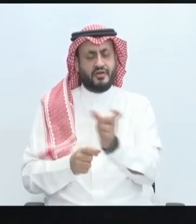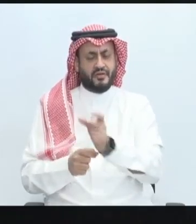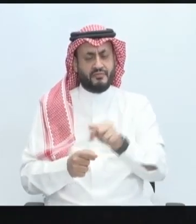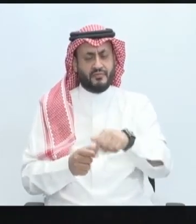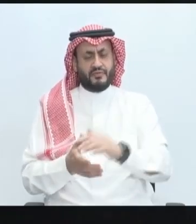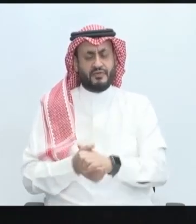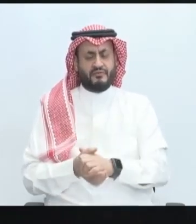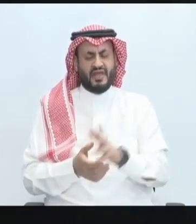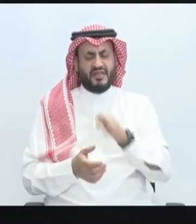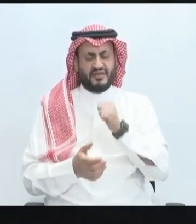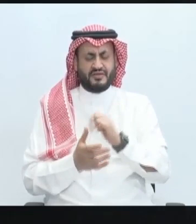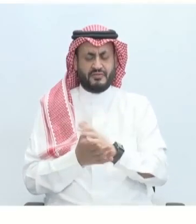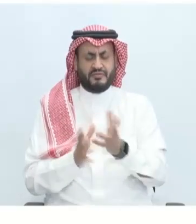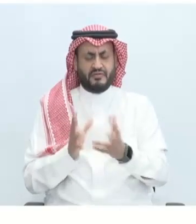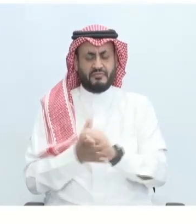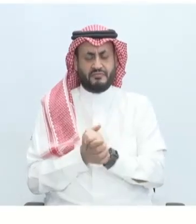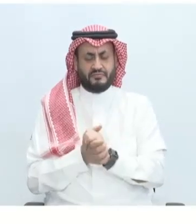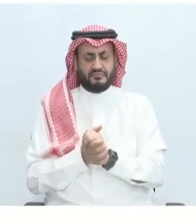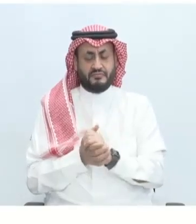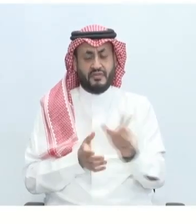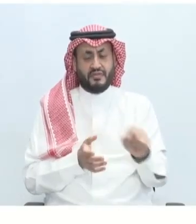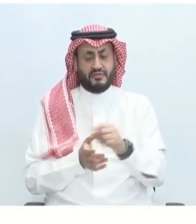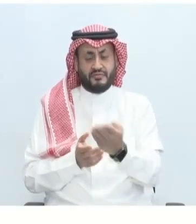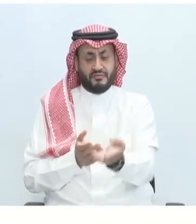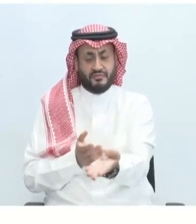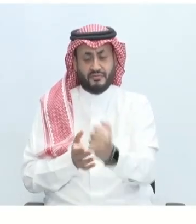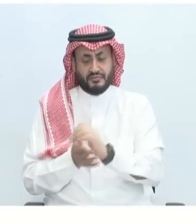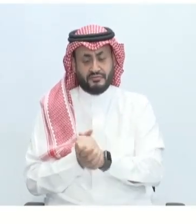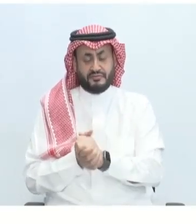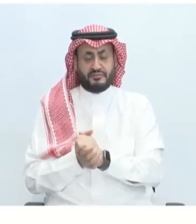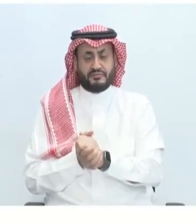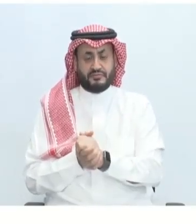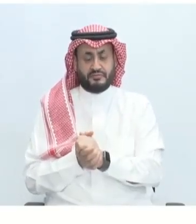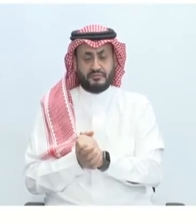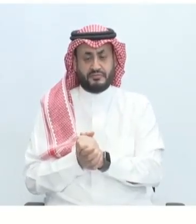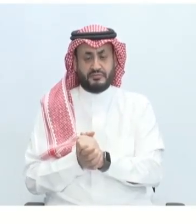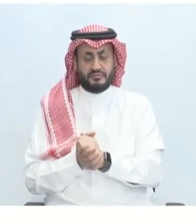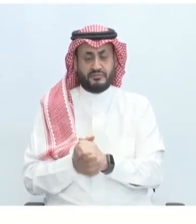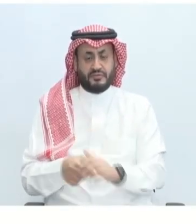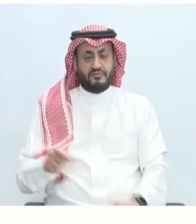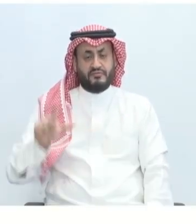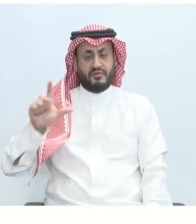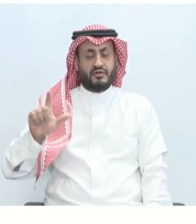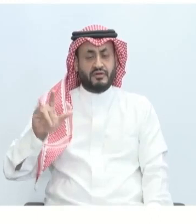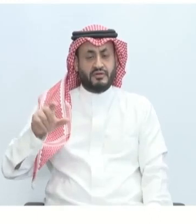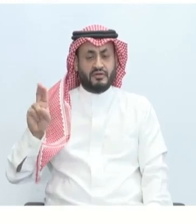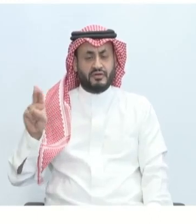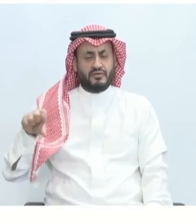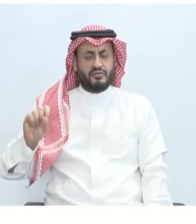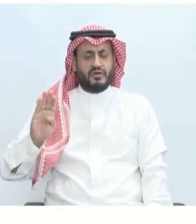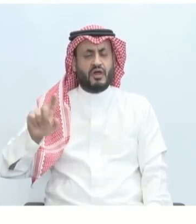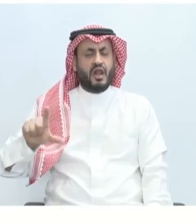التي قد تشكل على البعض معرفه معناها لدينا هنا الكلمه الاولى في قوله عز وجل وعلى الله فليتوكل ما